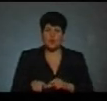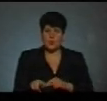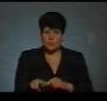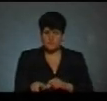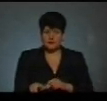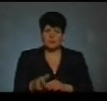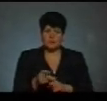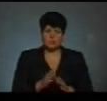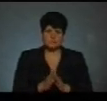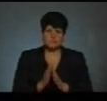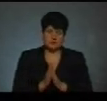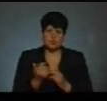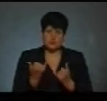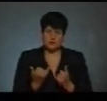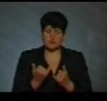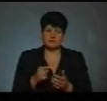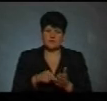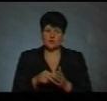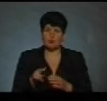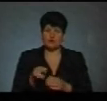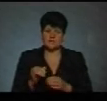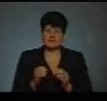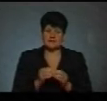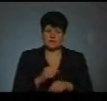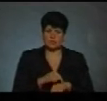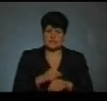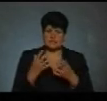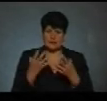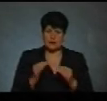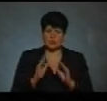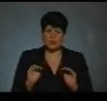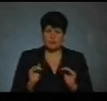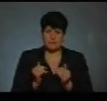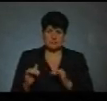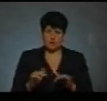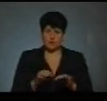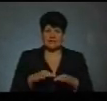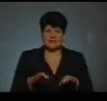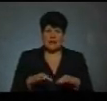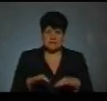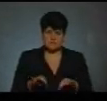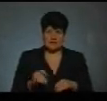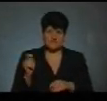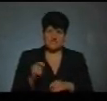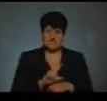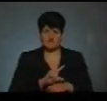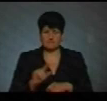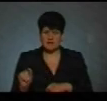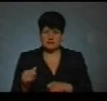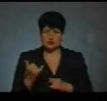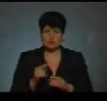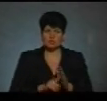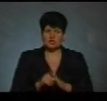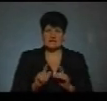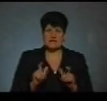вас поставити до відома, що від сьогодні місто Почаєв 10-ї години дня буде обмежений рух транспорту на в'їзді. Це вводиться сьогодні